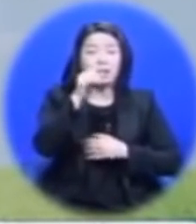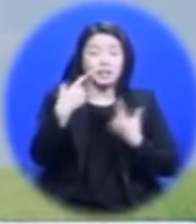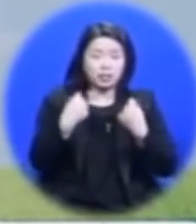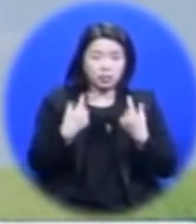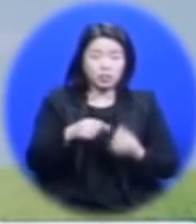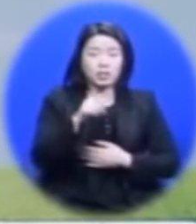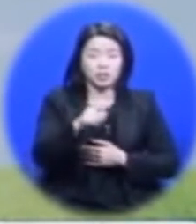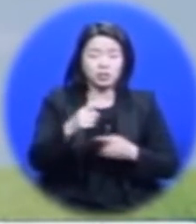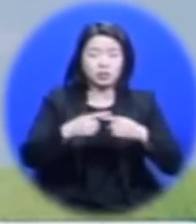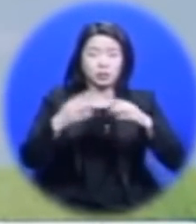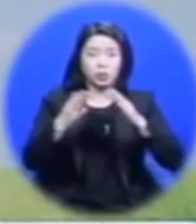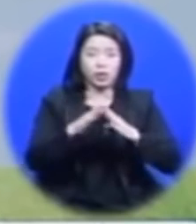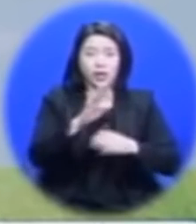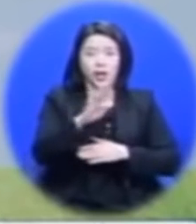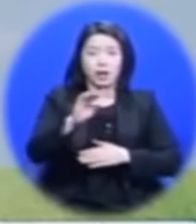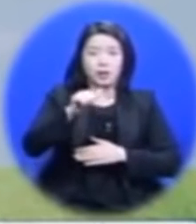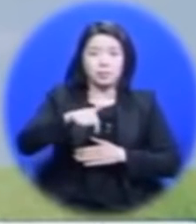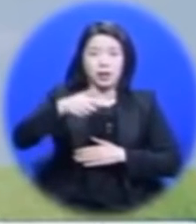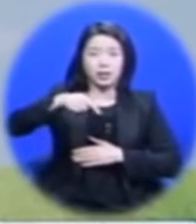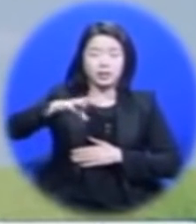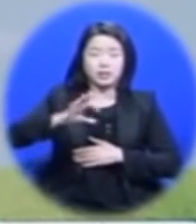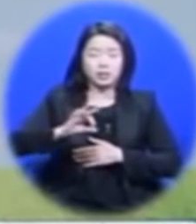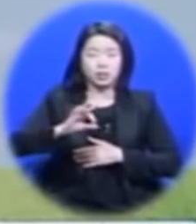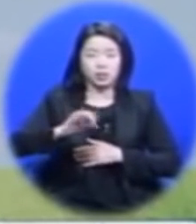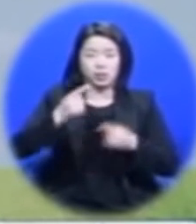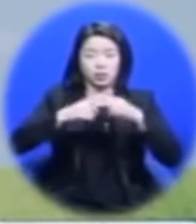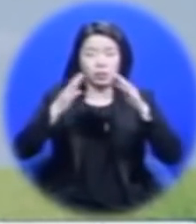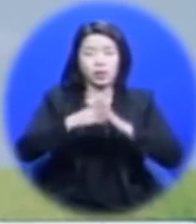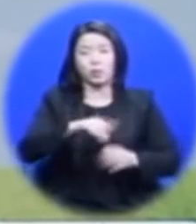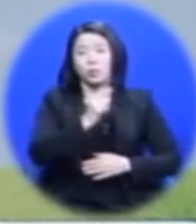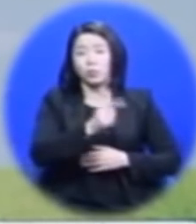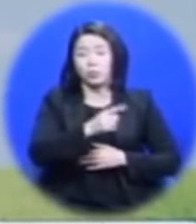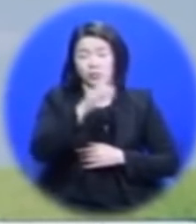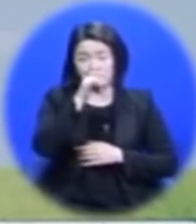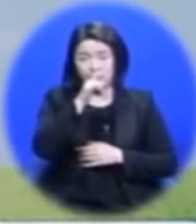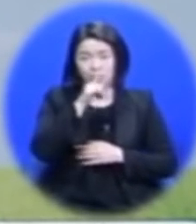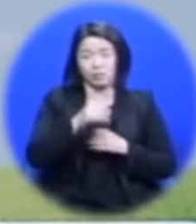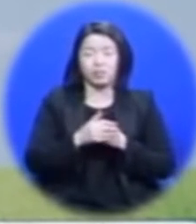교회는 백정교회라고 사람들이 손가락질했어요.